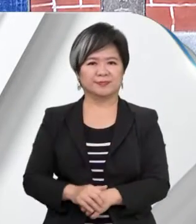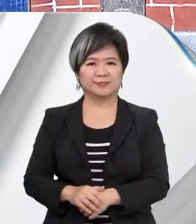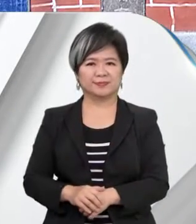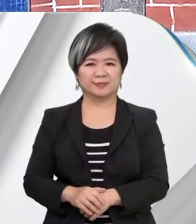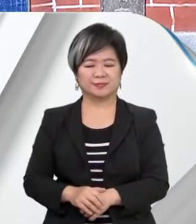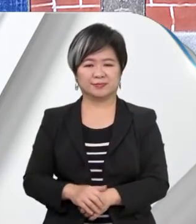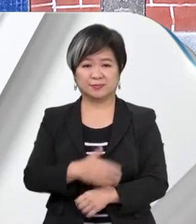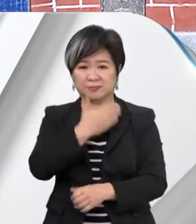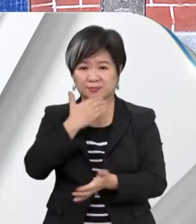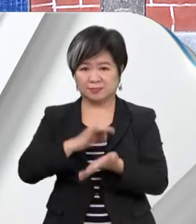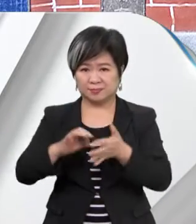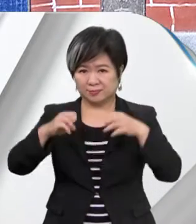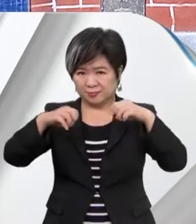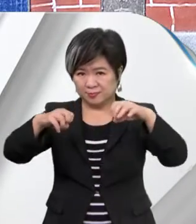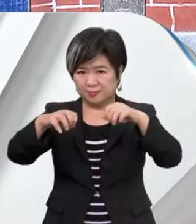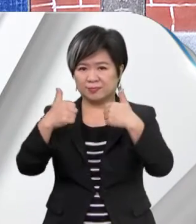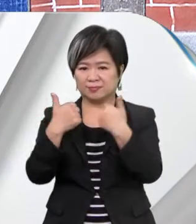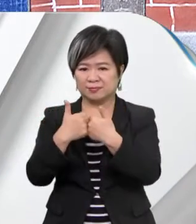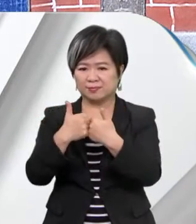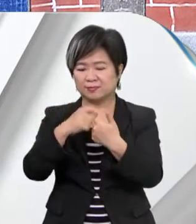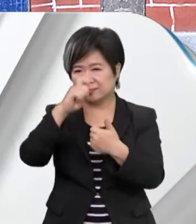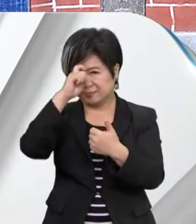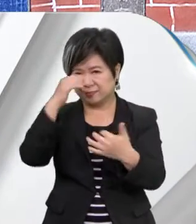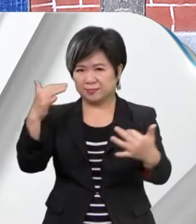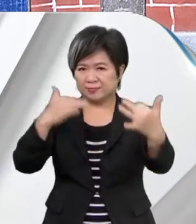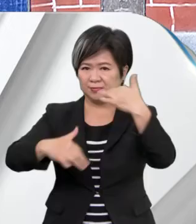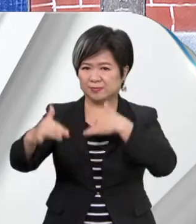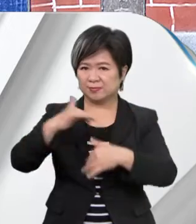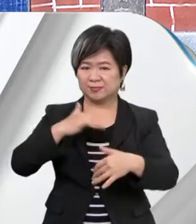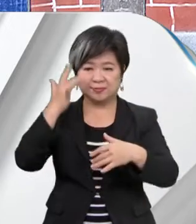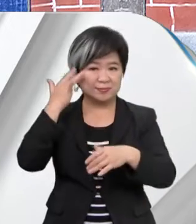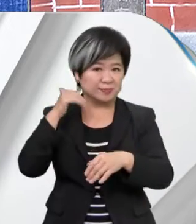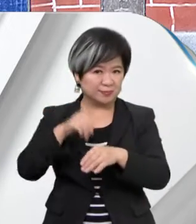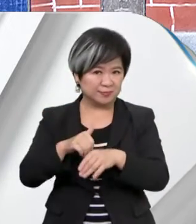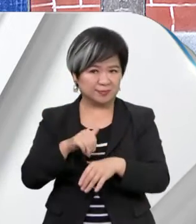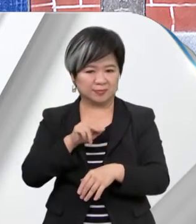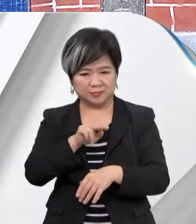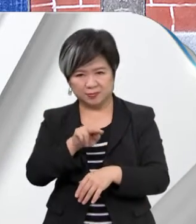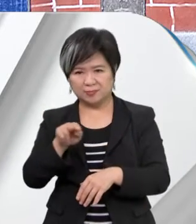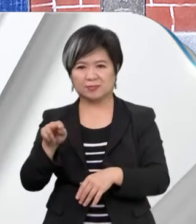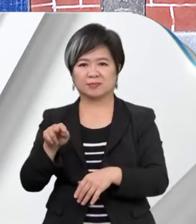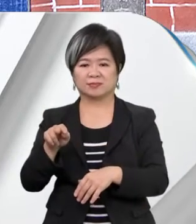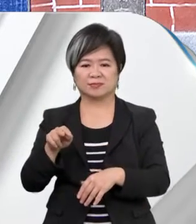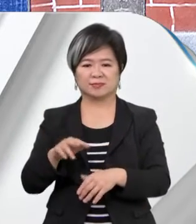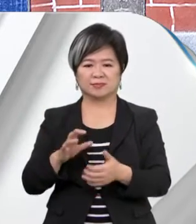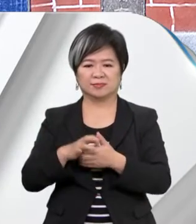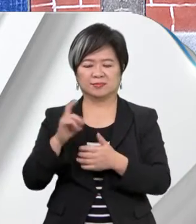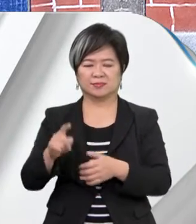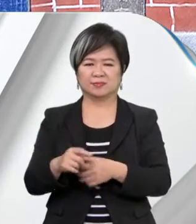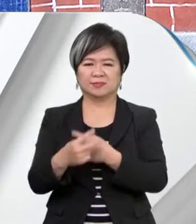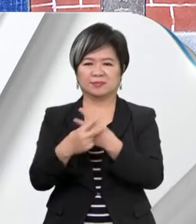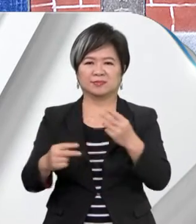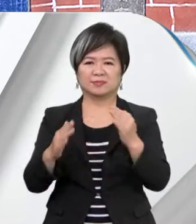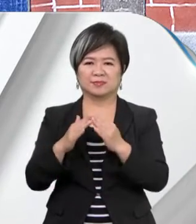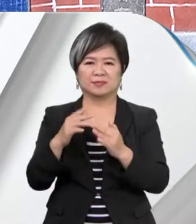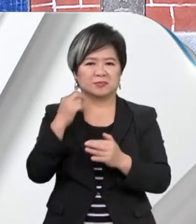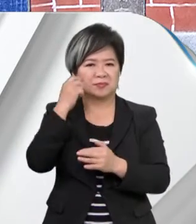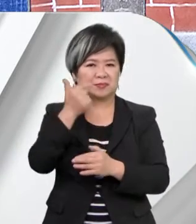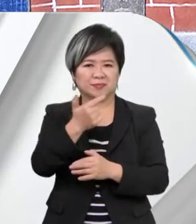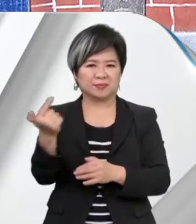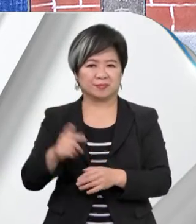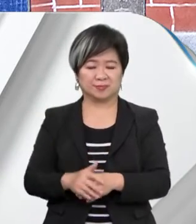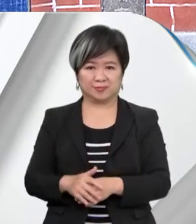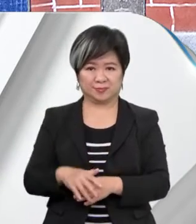用这个灯会，让外界的民众来到南投之后，也能够感受到南投浓浓的客家味。所以我们特别把这个